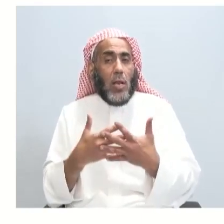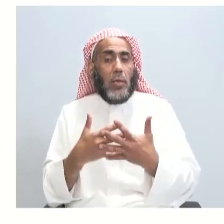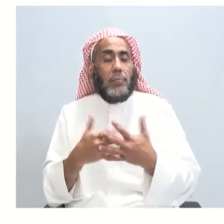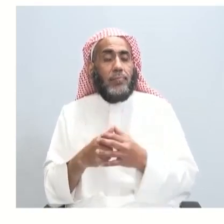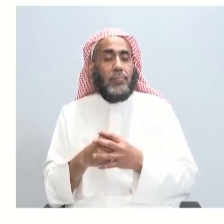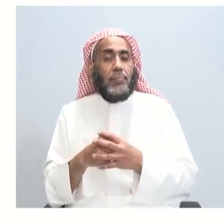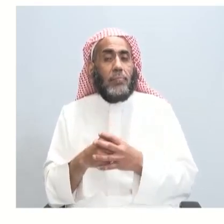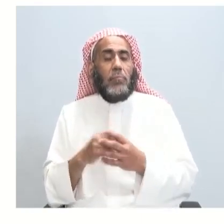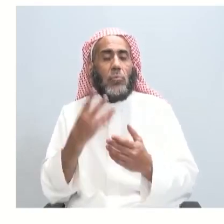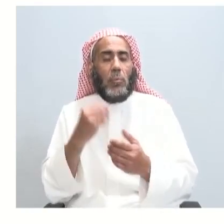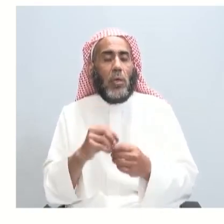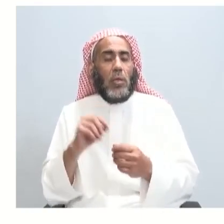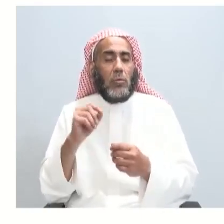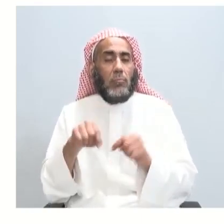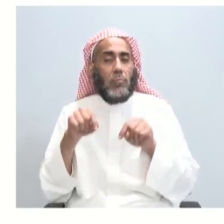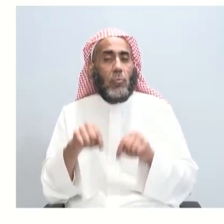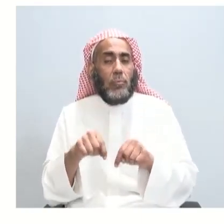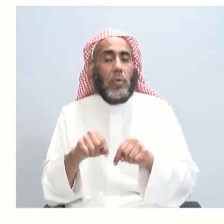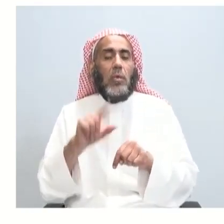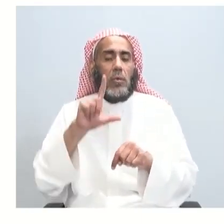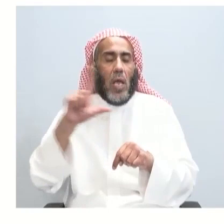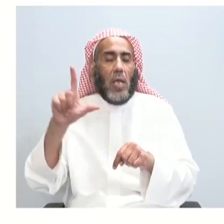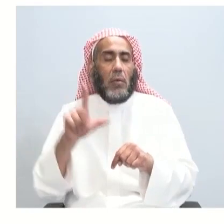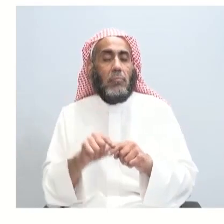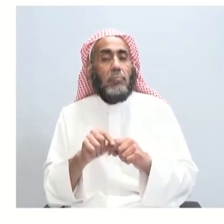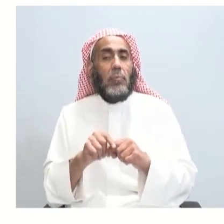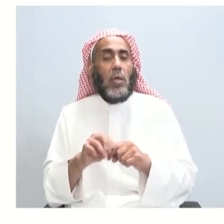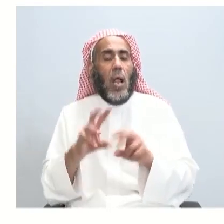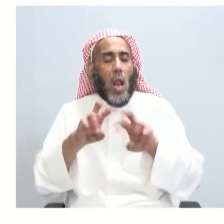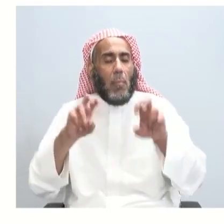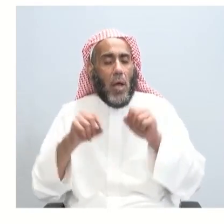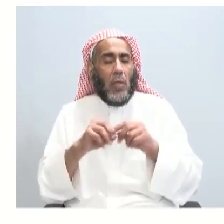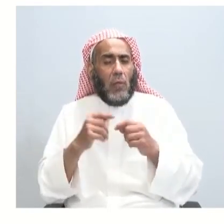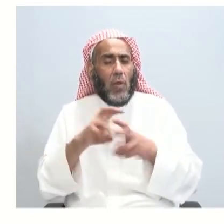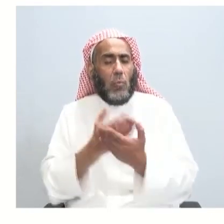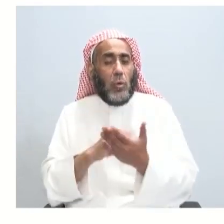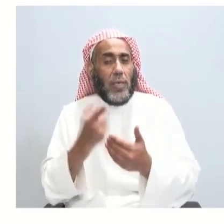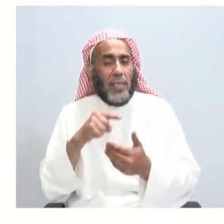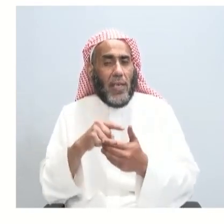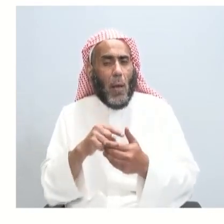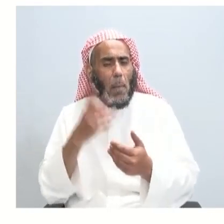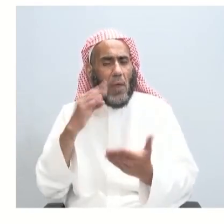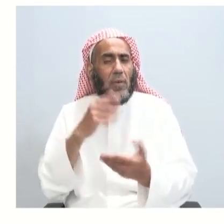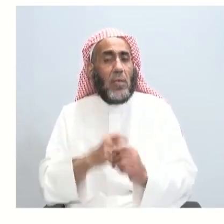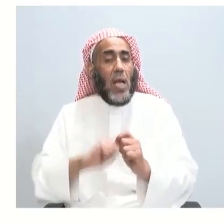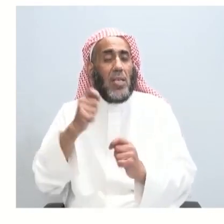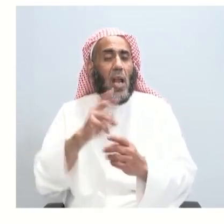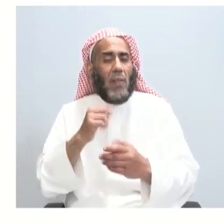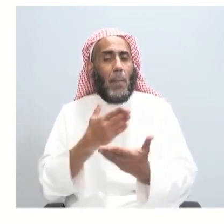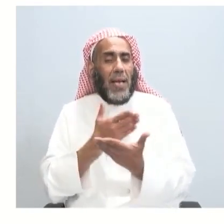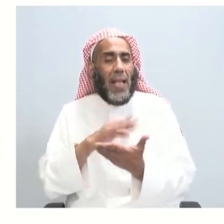خاطئ جميل احسنتم هنا صحيح يعني في البحث عاده في المجم نحتاج الى معرفه اصل اللفظ بعد